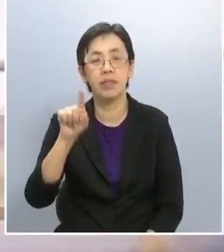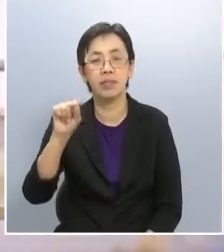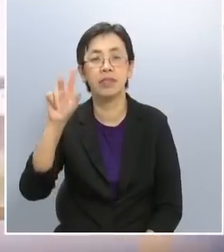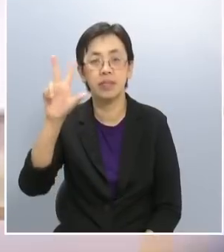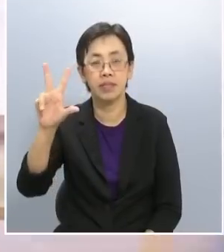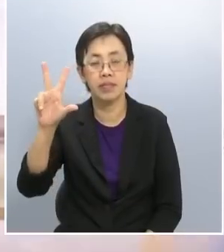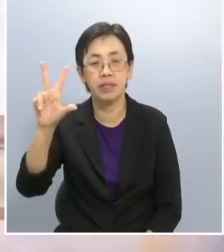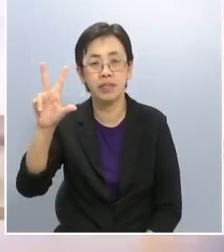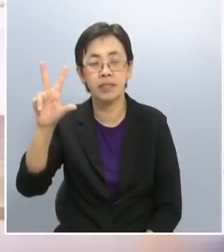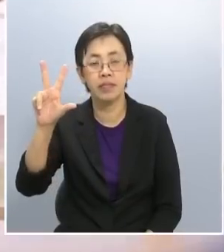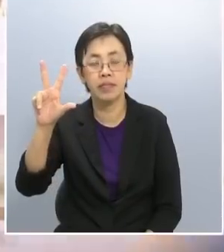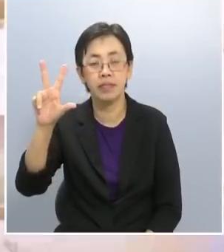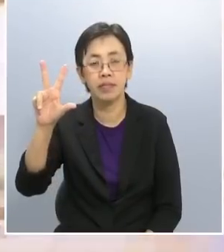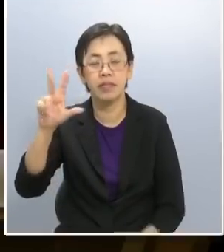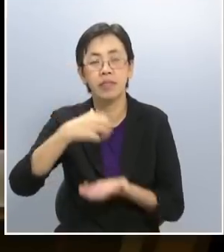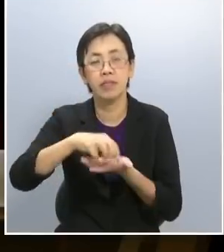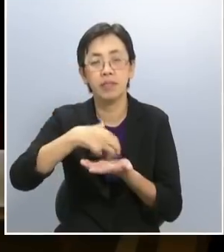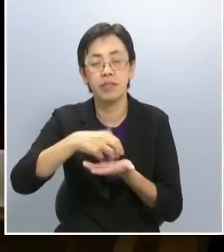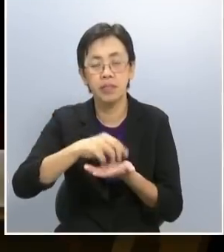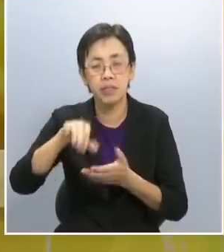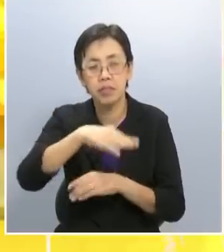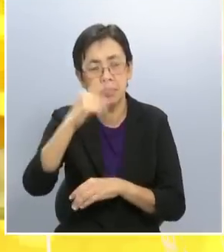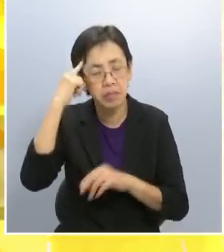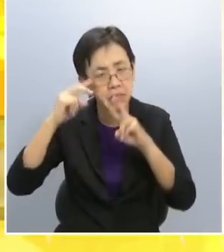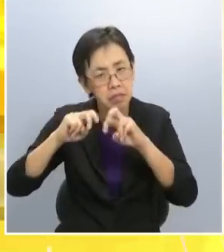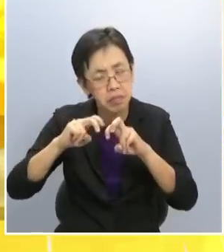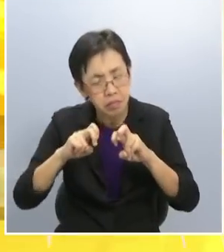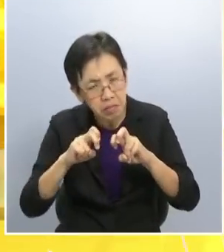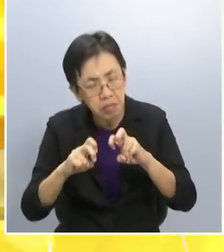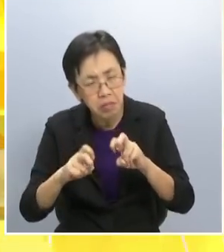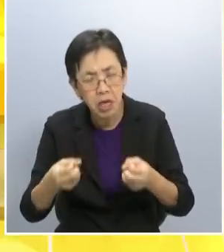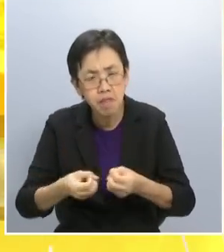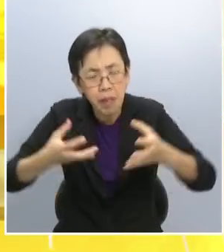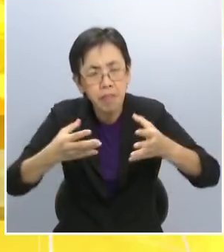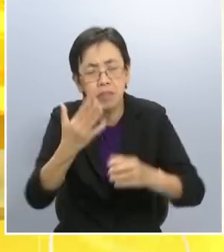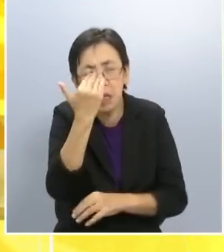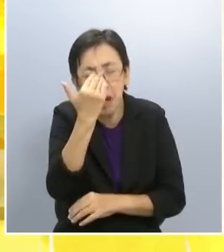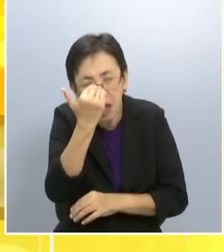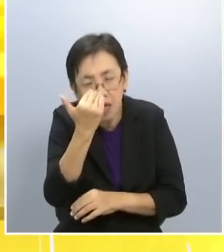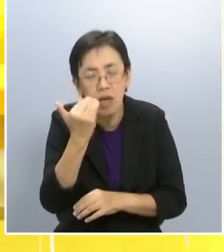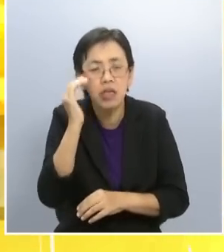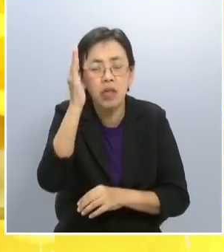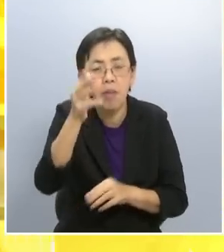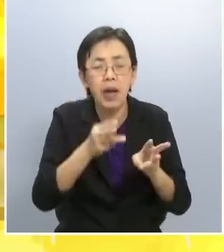นเรานำกรณีนี้หาคำตอบต่อไปสาเหตุที่ชัดเจนเพื่อจะป้องกันเป็นบทเรียน